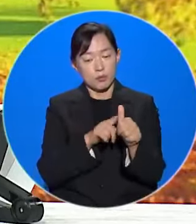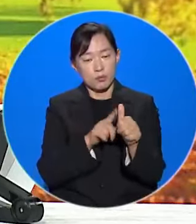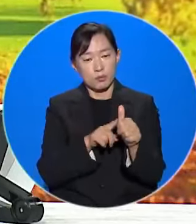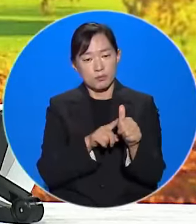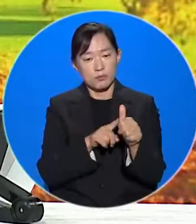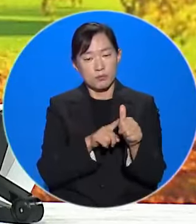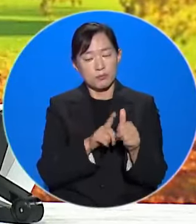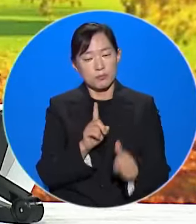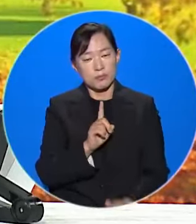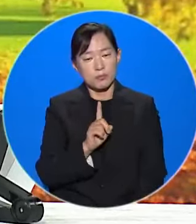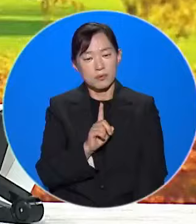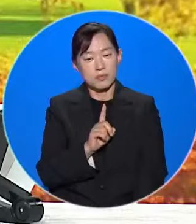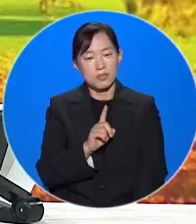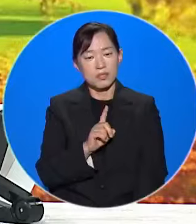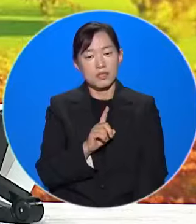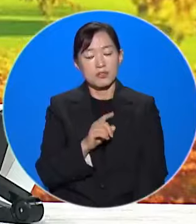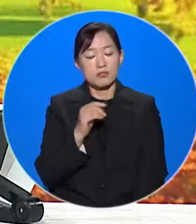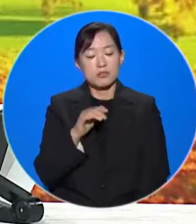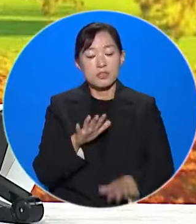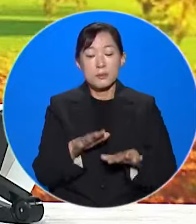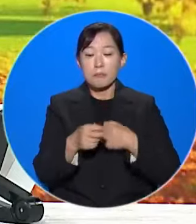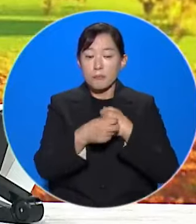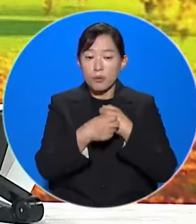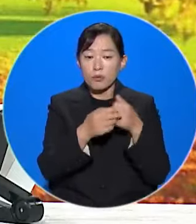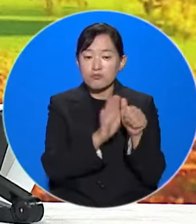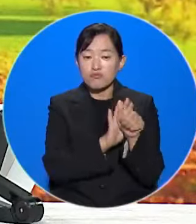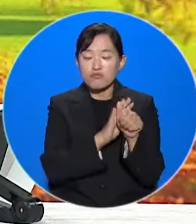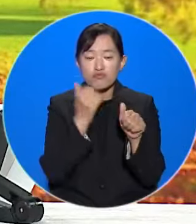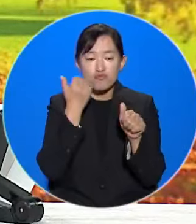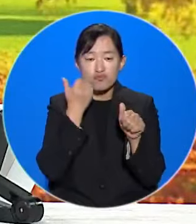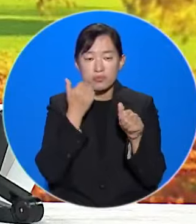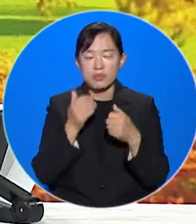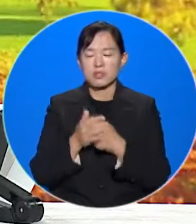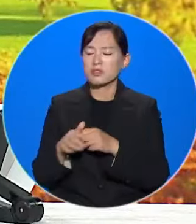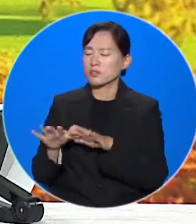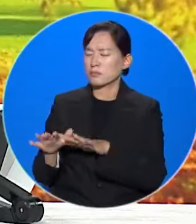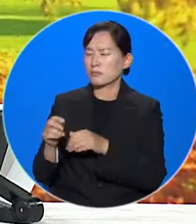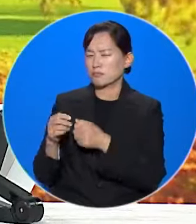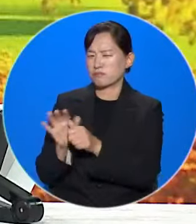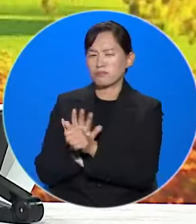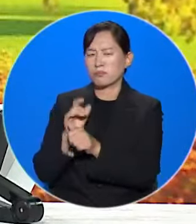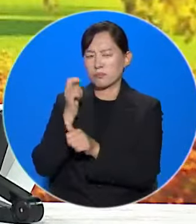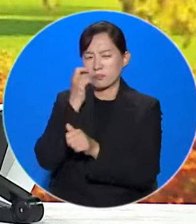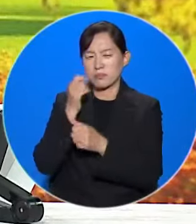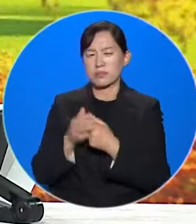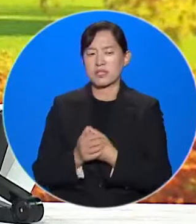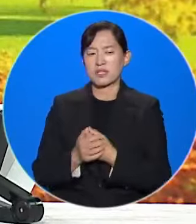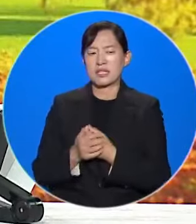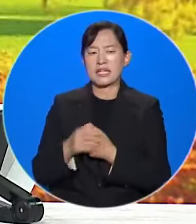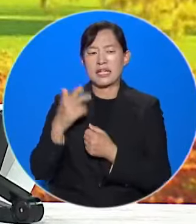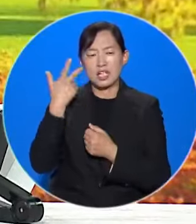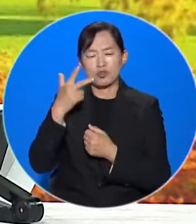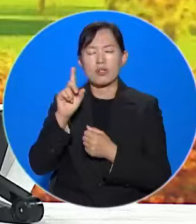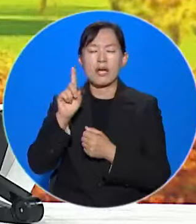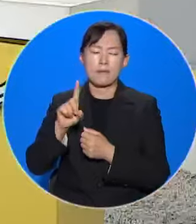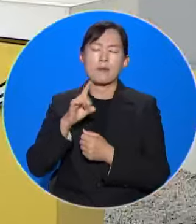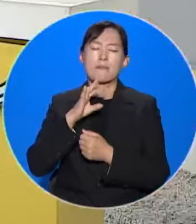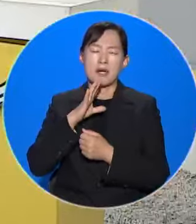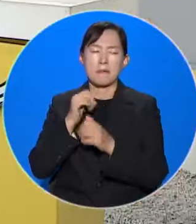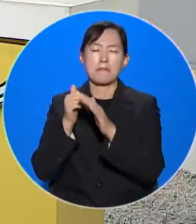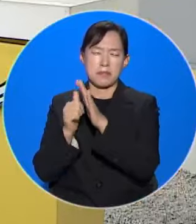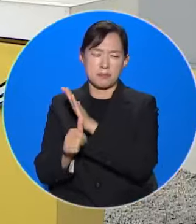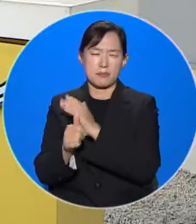남편분은 어떻게 간병을 누가 하고 계세요? 간병을 할 수가 없어요. 일주일에 중환자실에 한 있으니까. 예, 중환자실에 있으니까 한